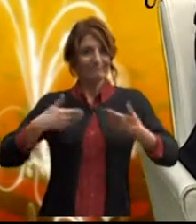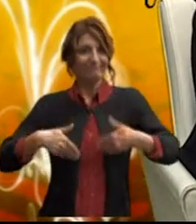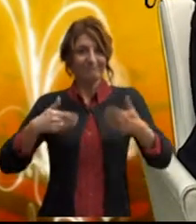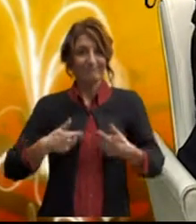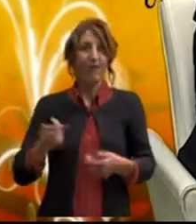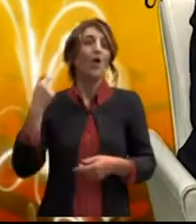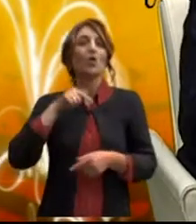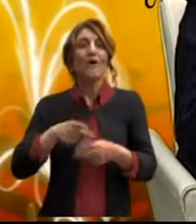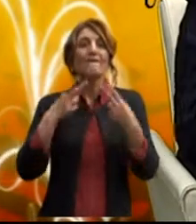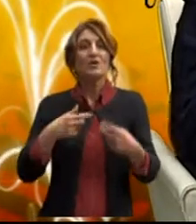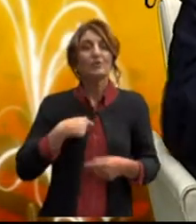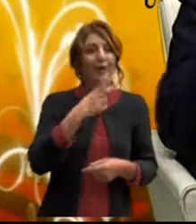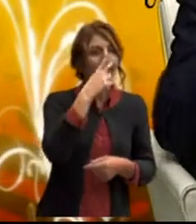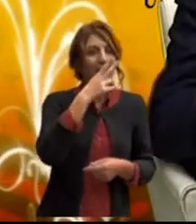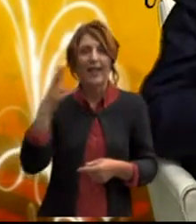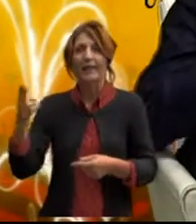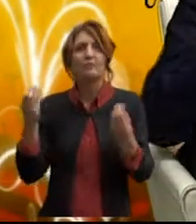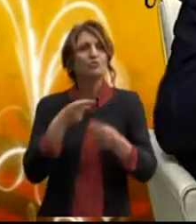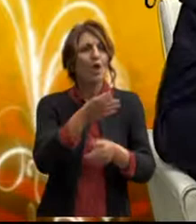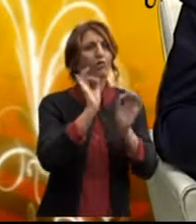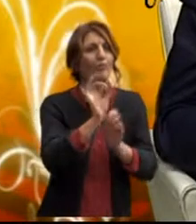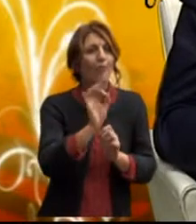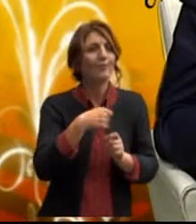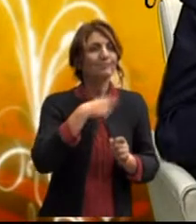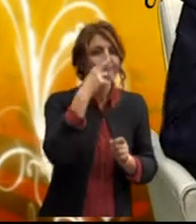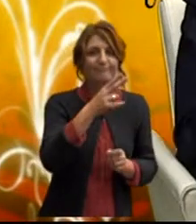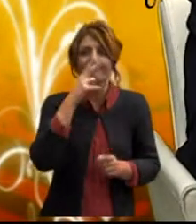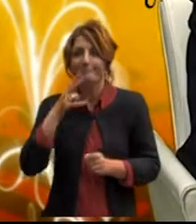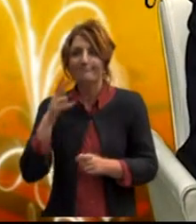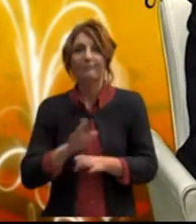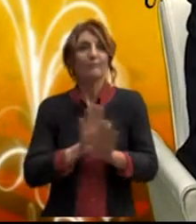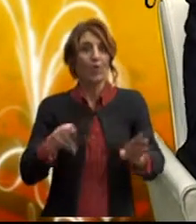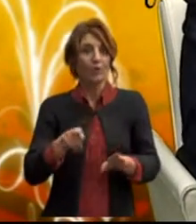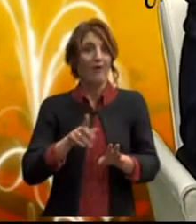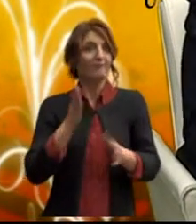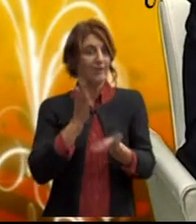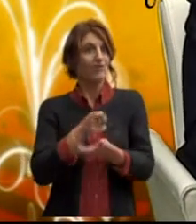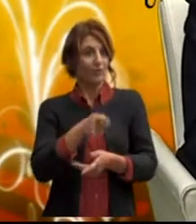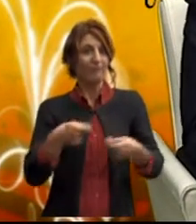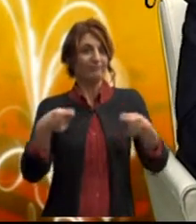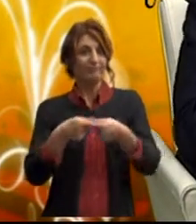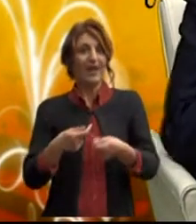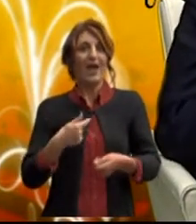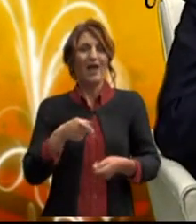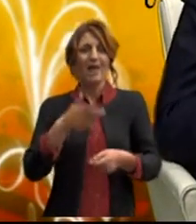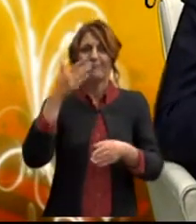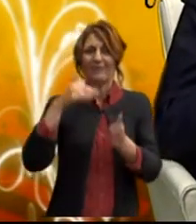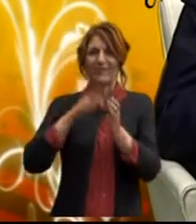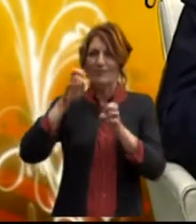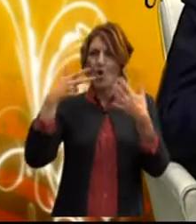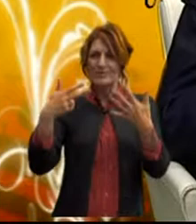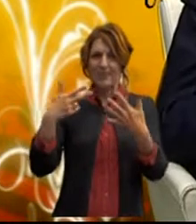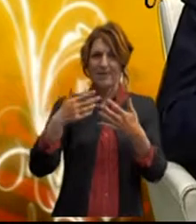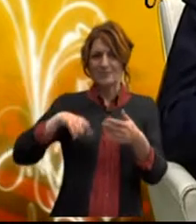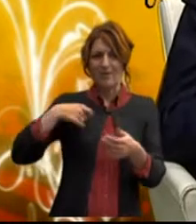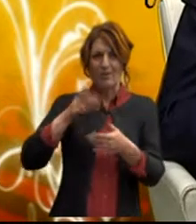važno da gledam oko sebe šta je dobro i da tražim ono što je dobro. I to je prepoznato. I krajem 80. godina u svijetu je